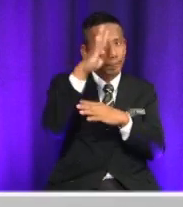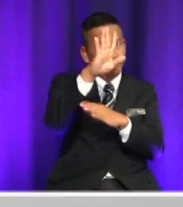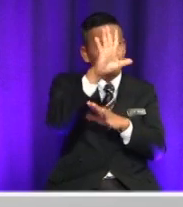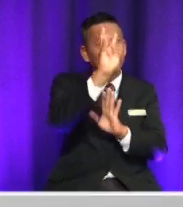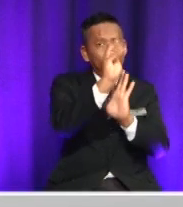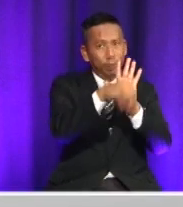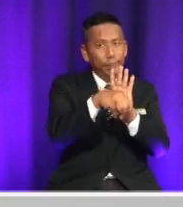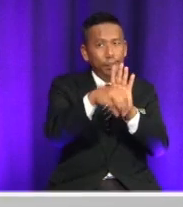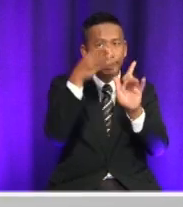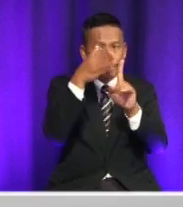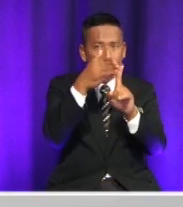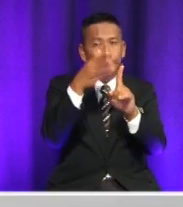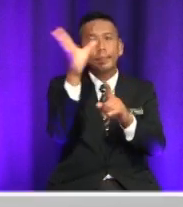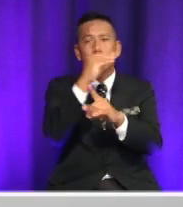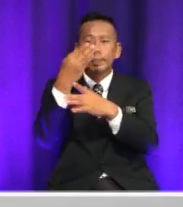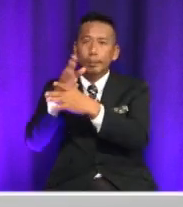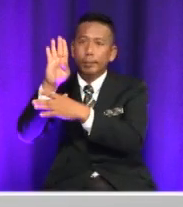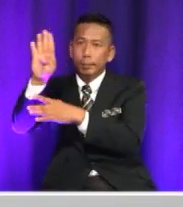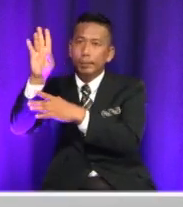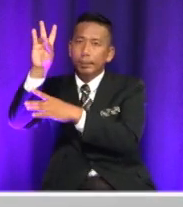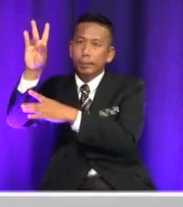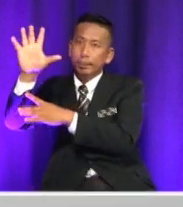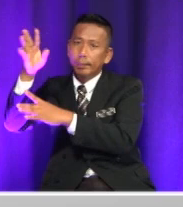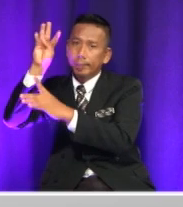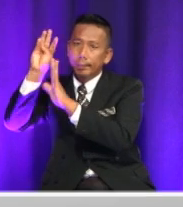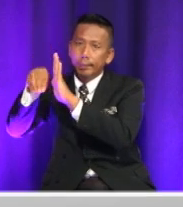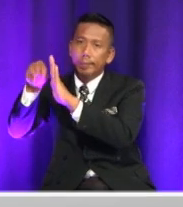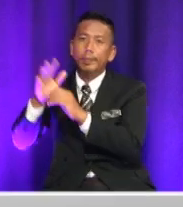dan bagian B adalah 75 menit